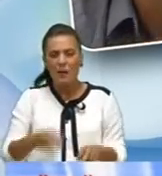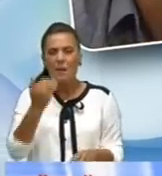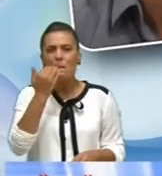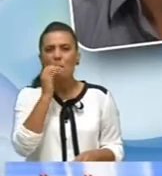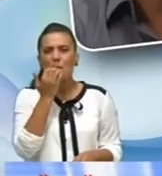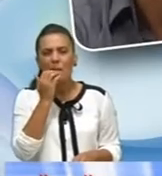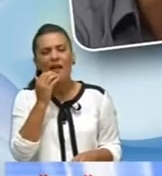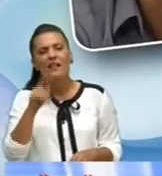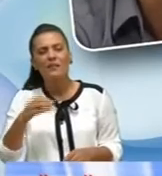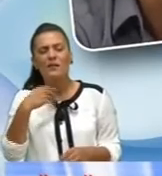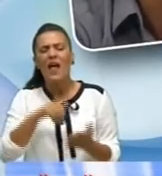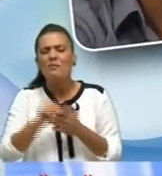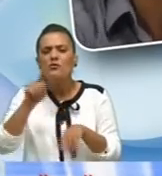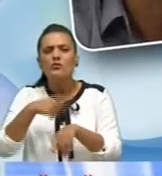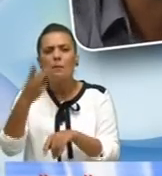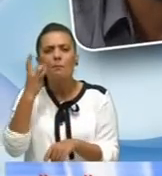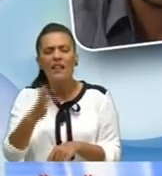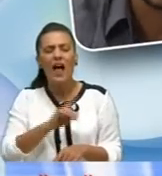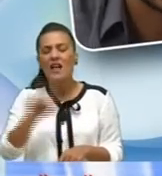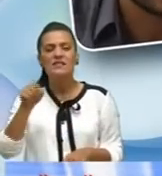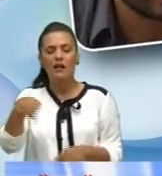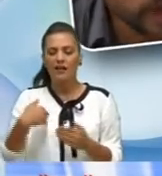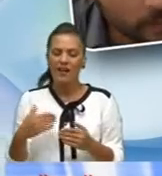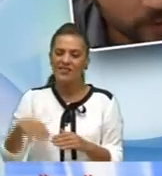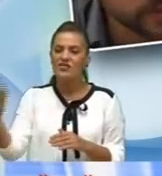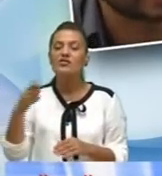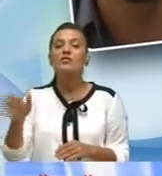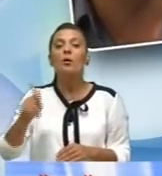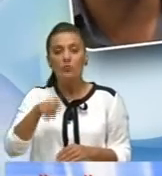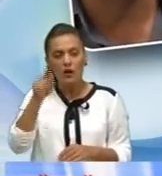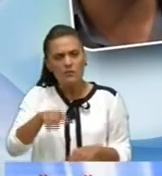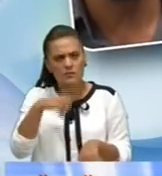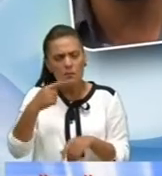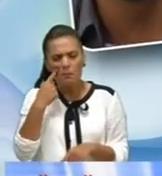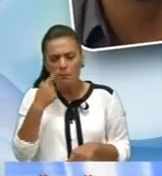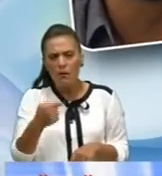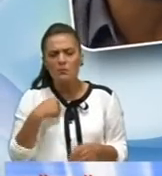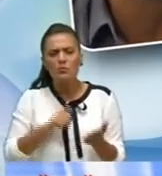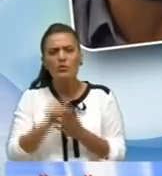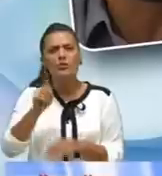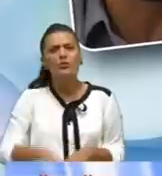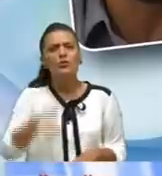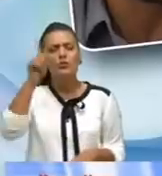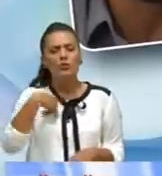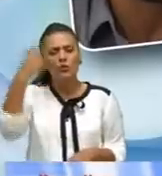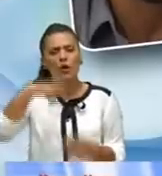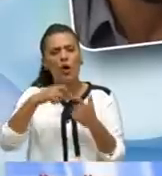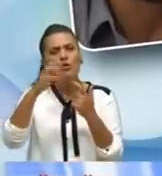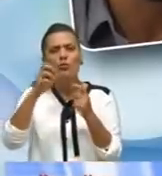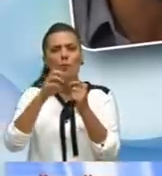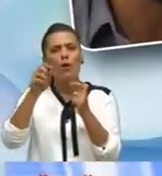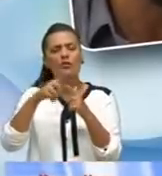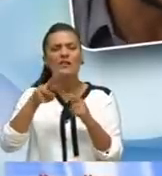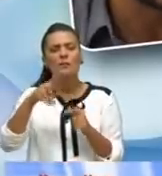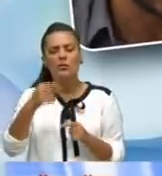peyniri... Süresi belli yani. 1,5 dakika en belli. Fazla. Asla dışına çıkamazsınız. Bunu yaptığımız zaman bir bakıyoruz ki biz bütün günü bir robot gibi yaşamışız.